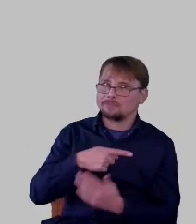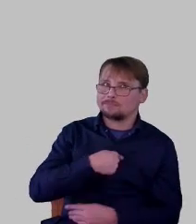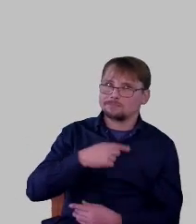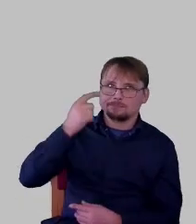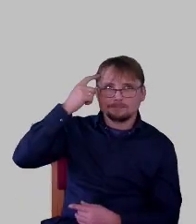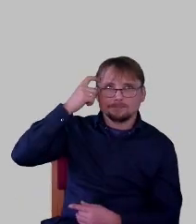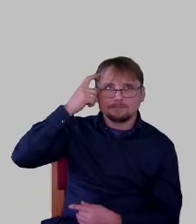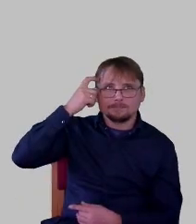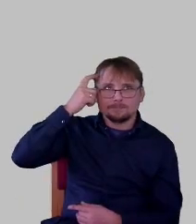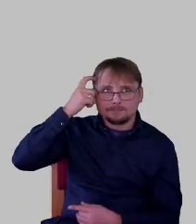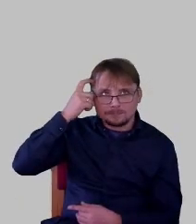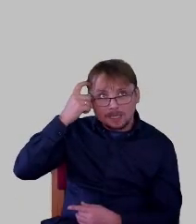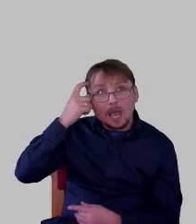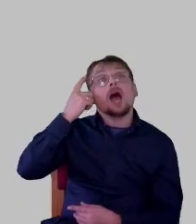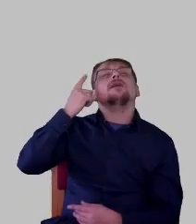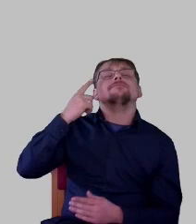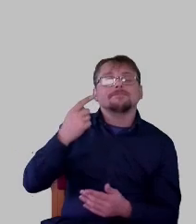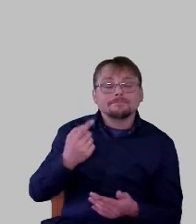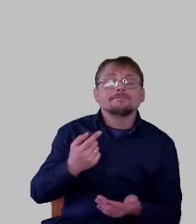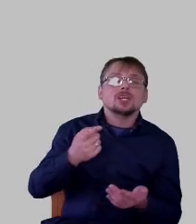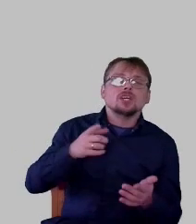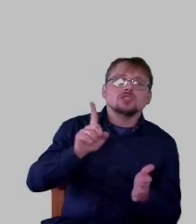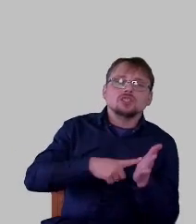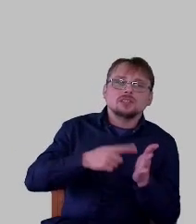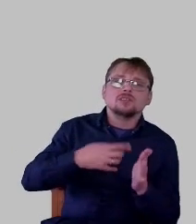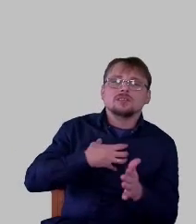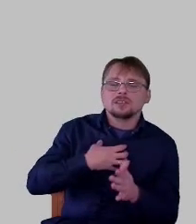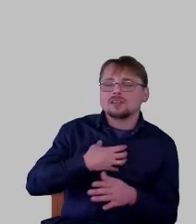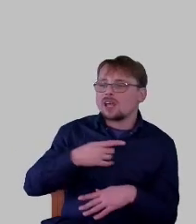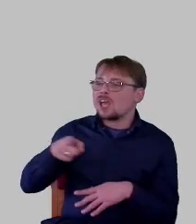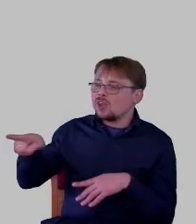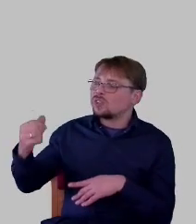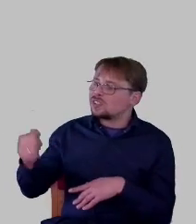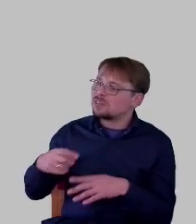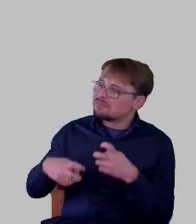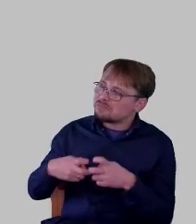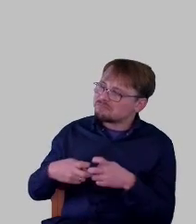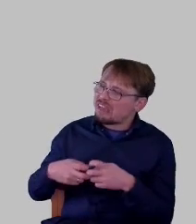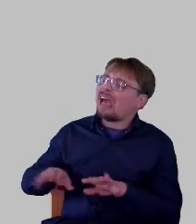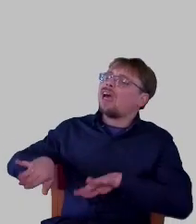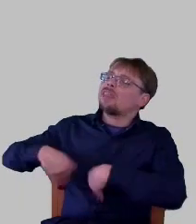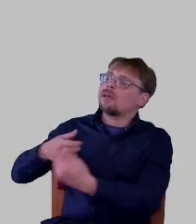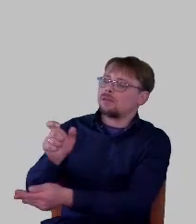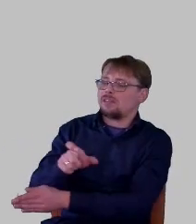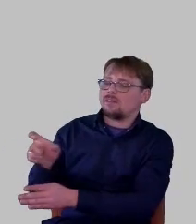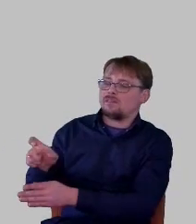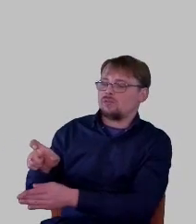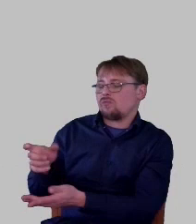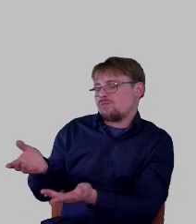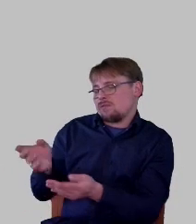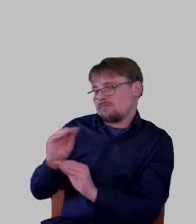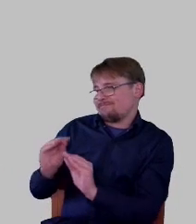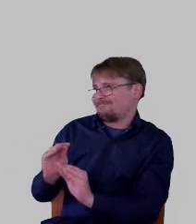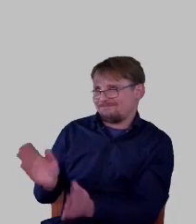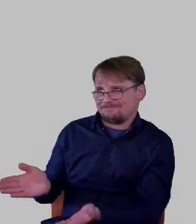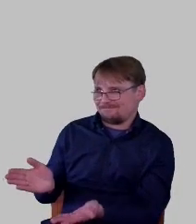instrument indywidualnego nauczania często przez dyrektorów szkół czy rodziców, żeby to takie kształcenie w formie indywidualnej